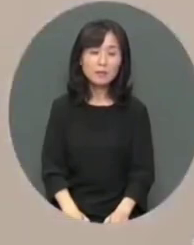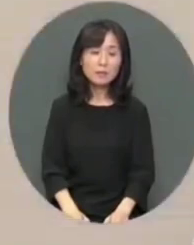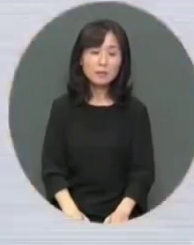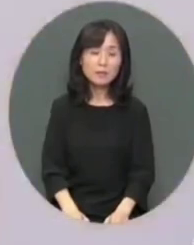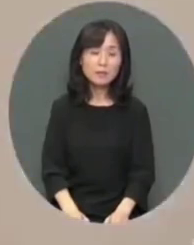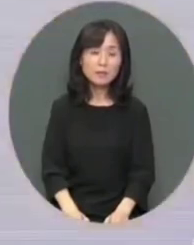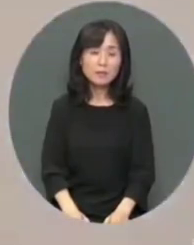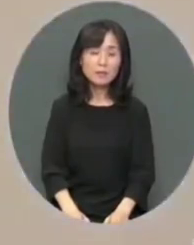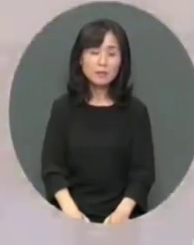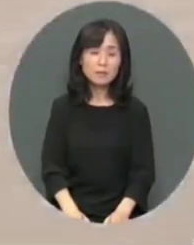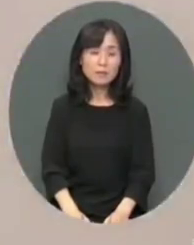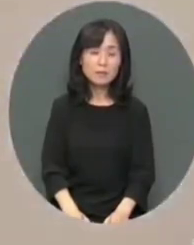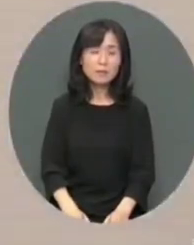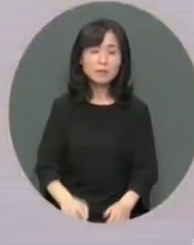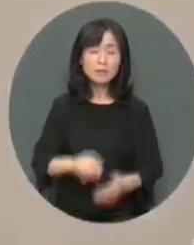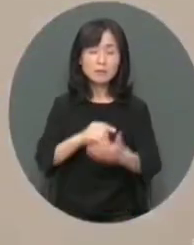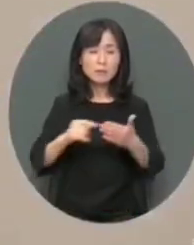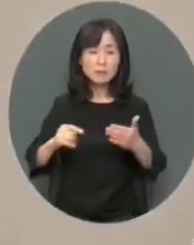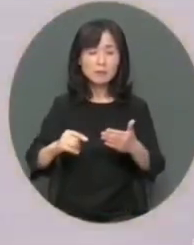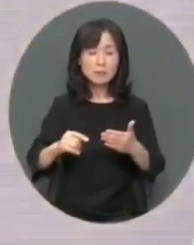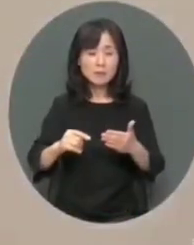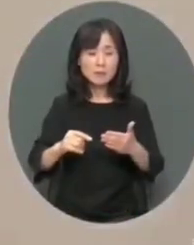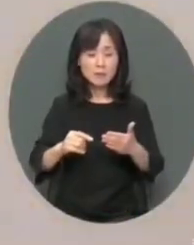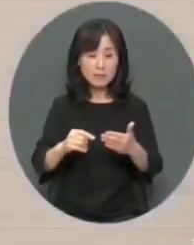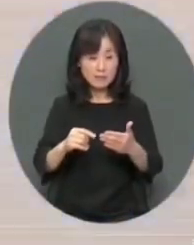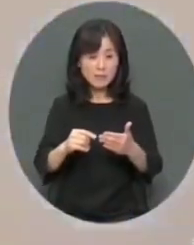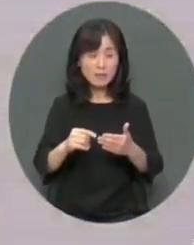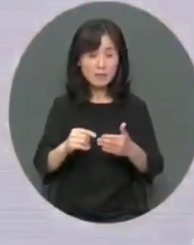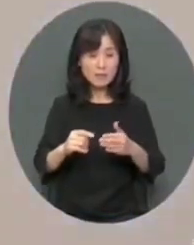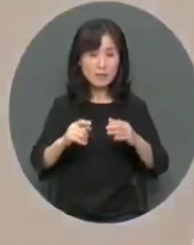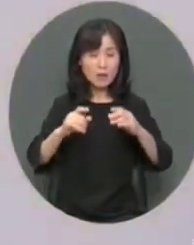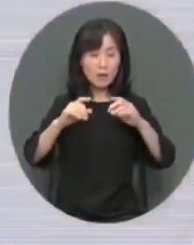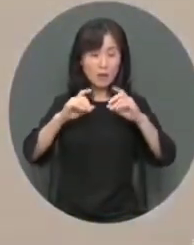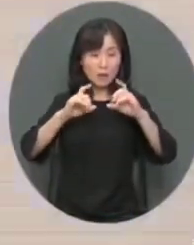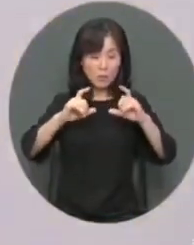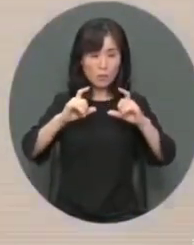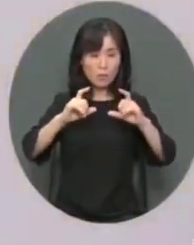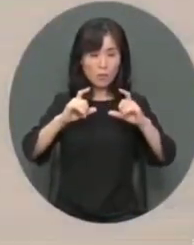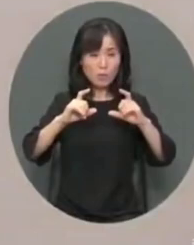그 피의사실 공표 문제가 거론되고 있다는 것을 염두에 두시고